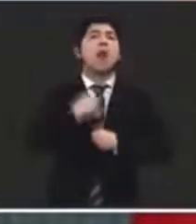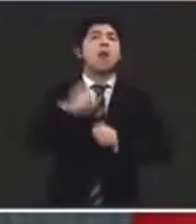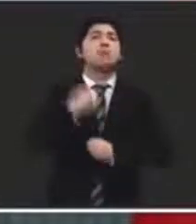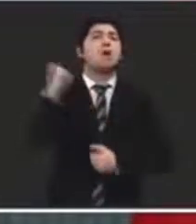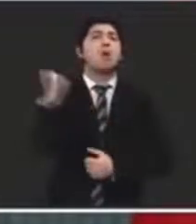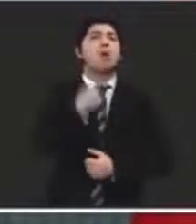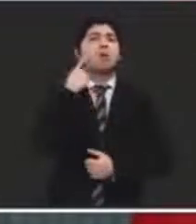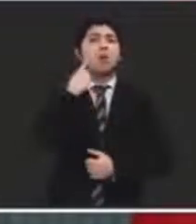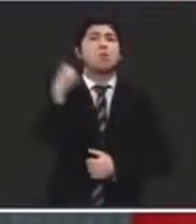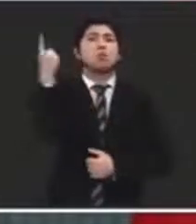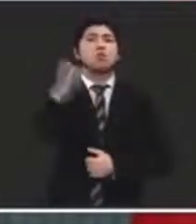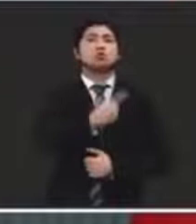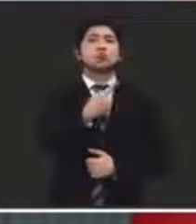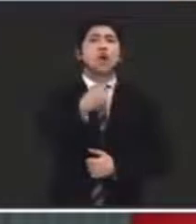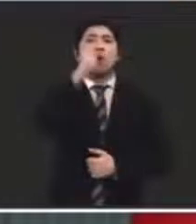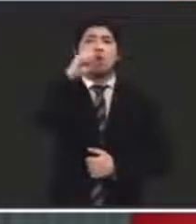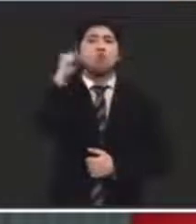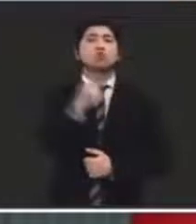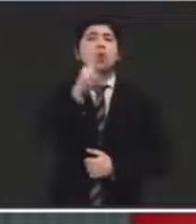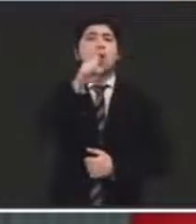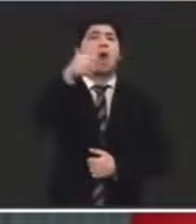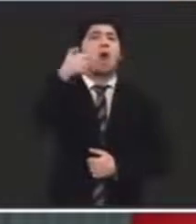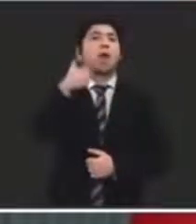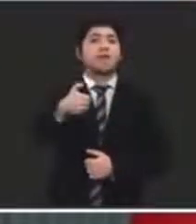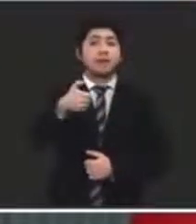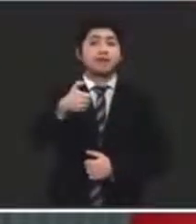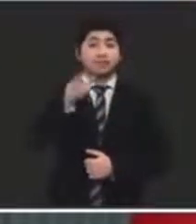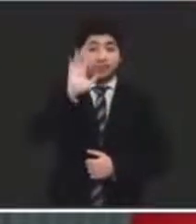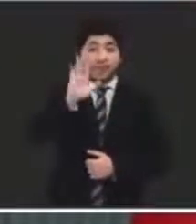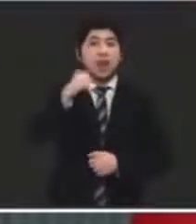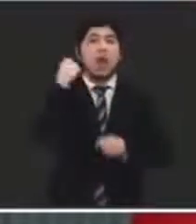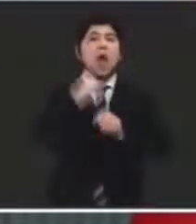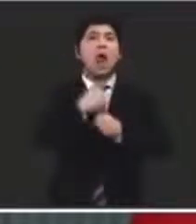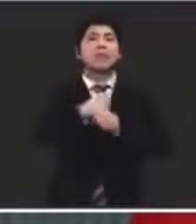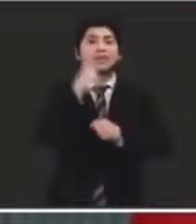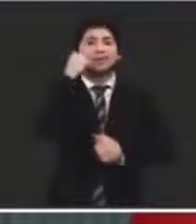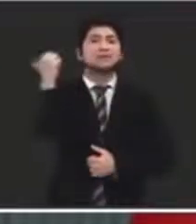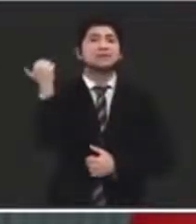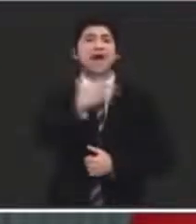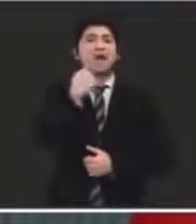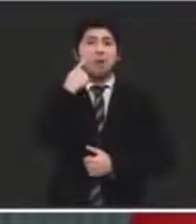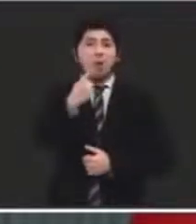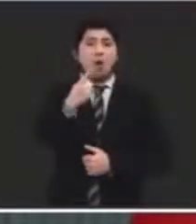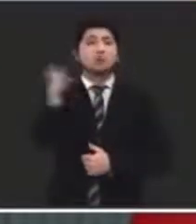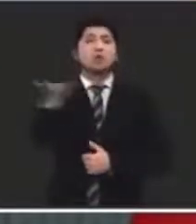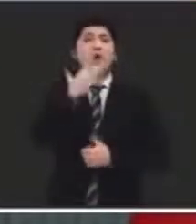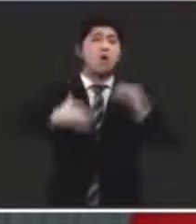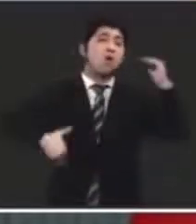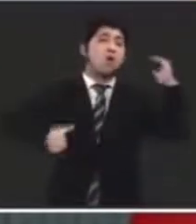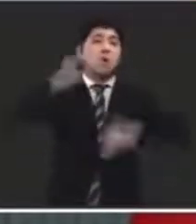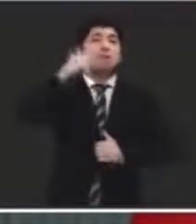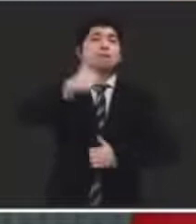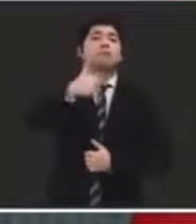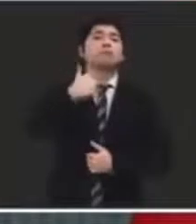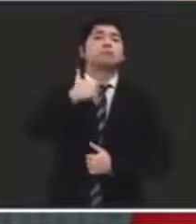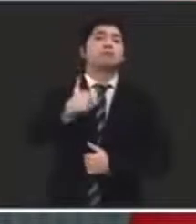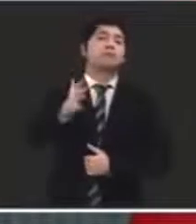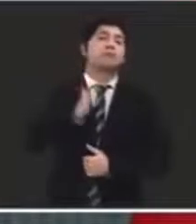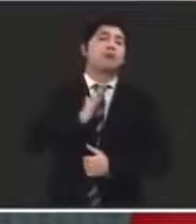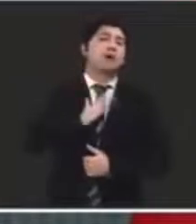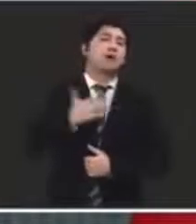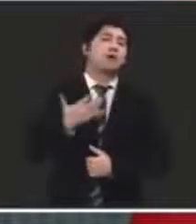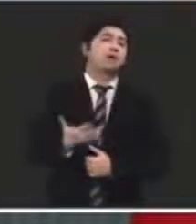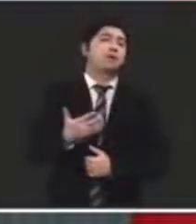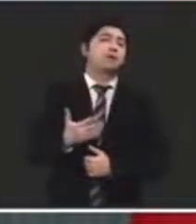oranı yüzde 116'ya Yani garanti rakamının çok üstüne çıkmış